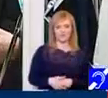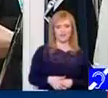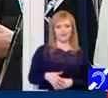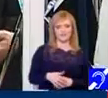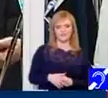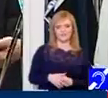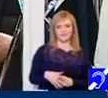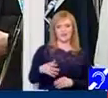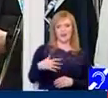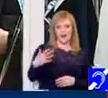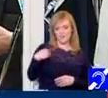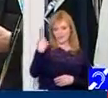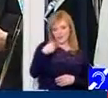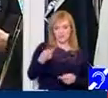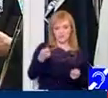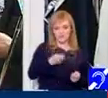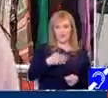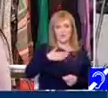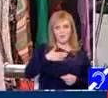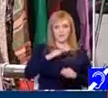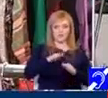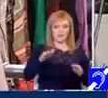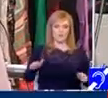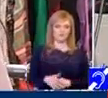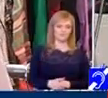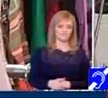duminică frumoasă. Am cu hainuțele personale, a mele și a copiilor mei